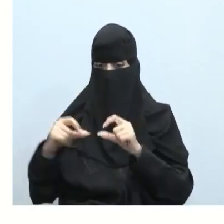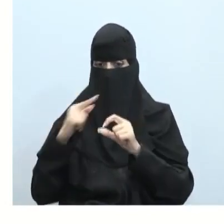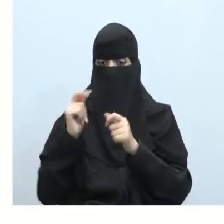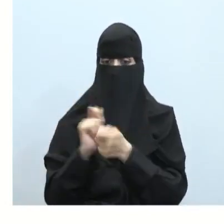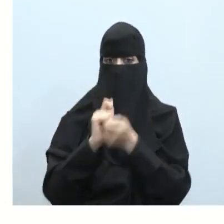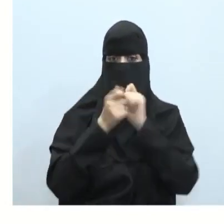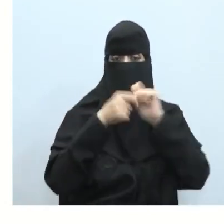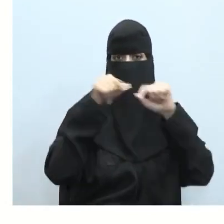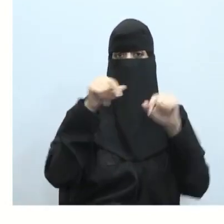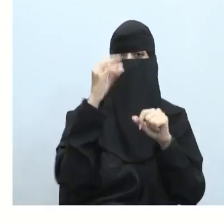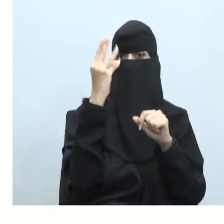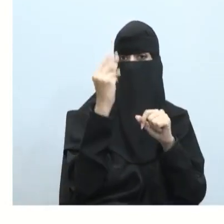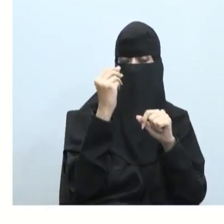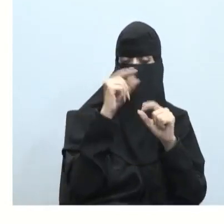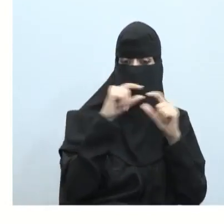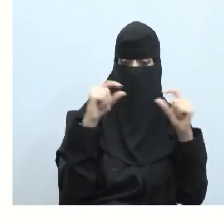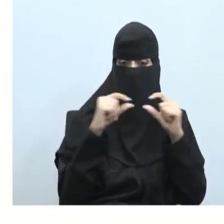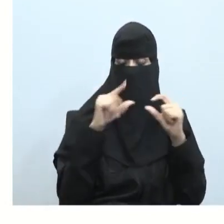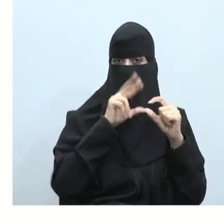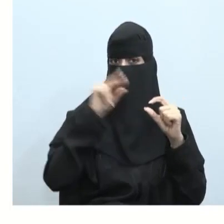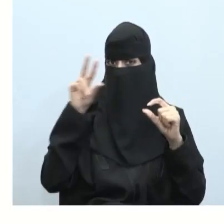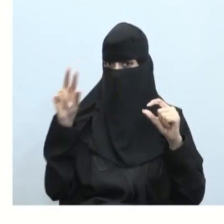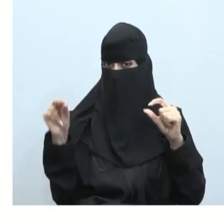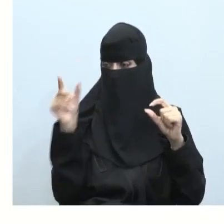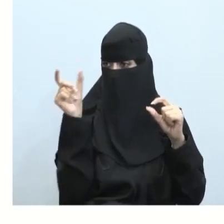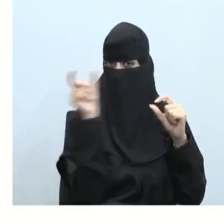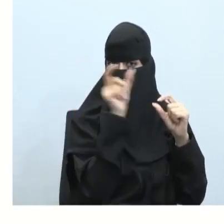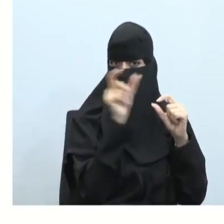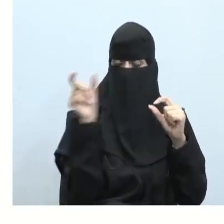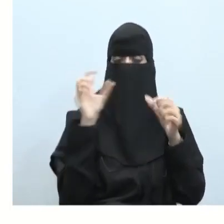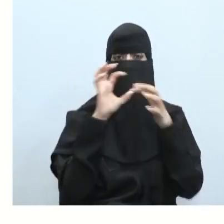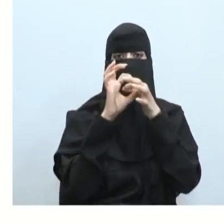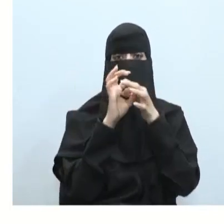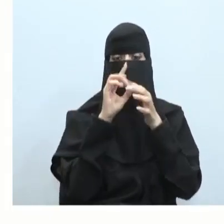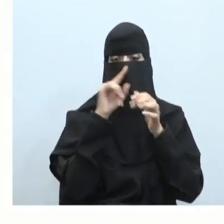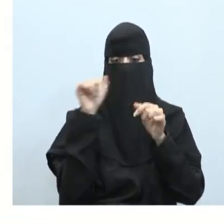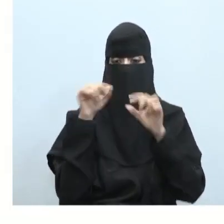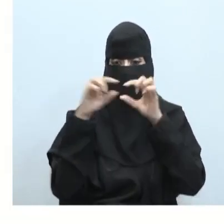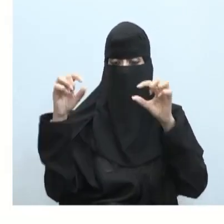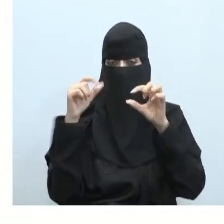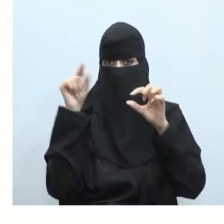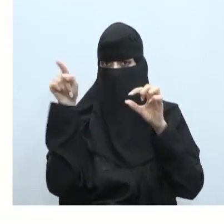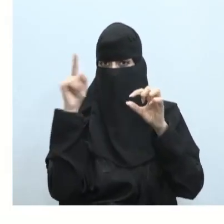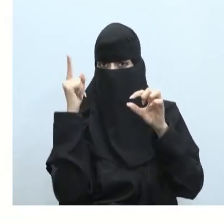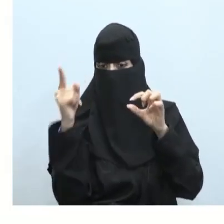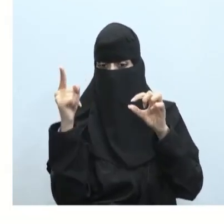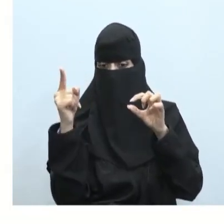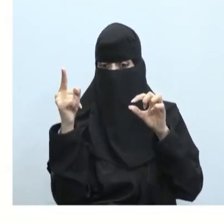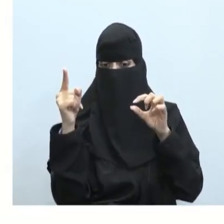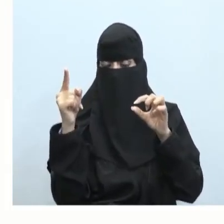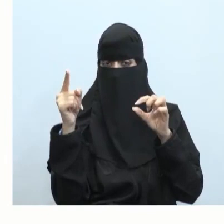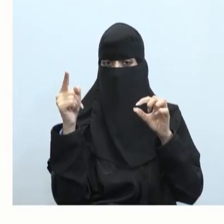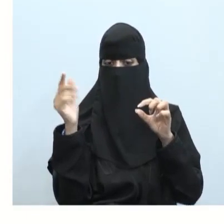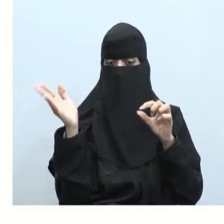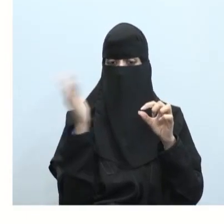الاوبجيكت كود الى برنامج كائن نلاحظ هنا لدينا ايضا ان هنا الاوامر في البرنامج المصدر اذا كانت